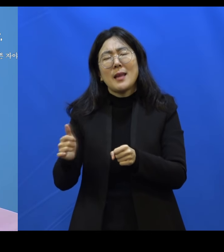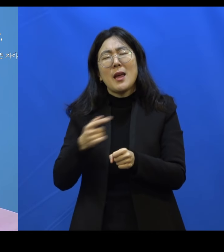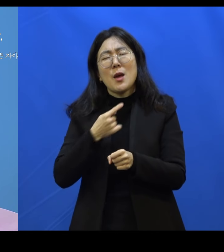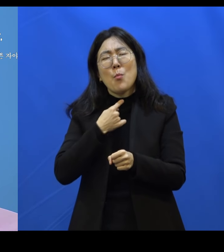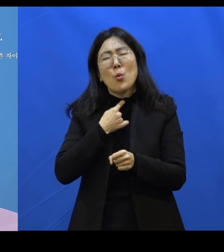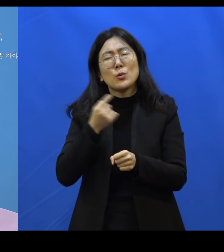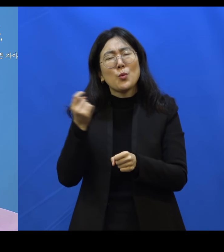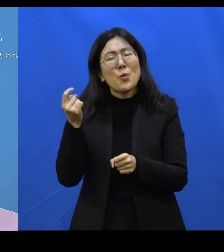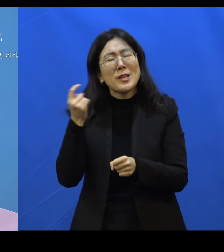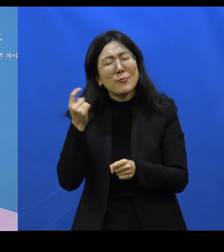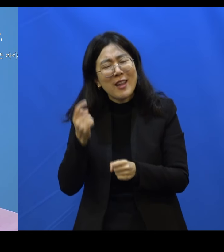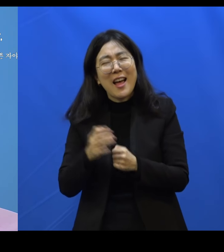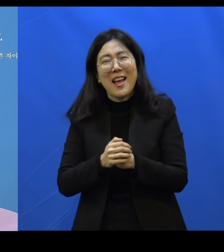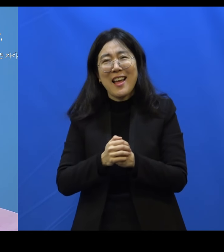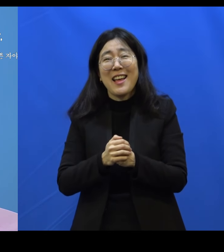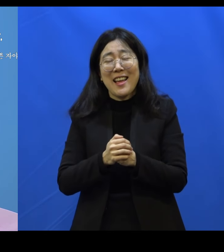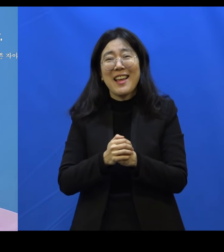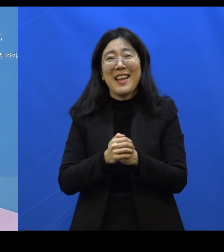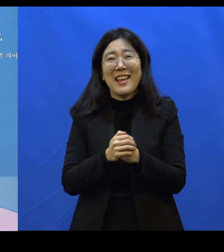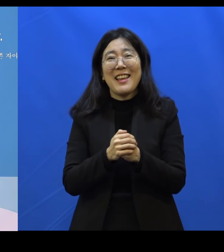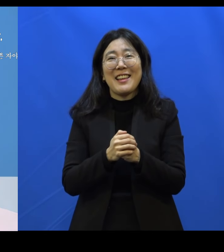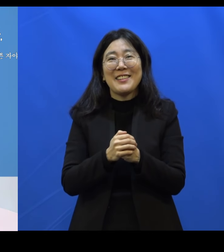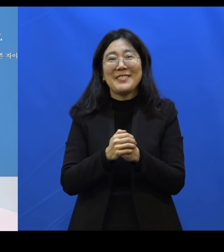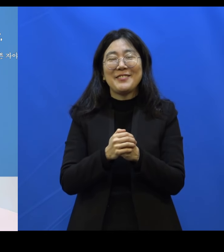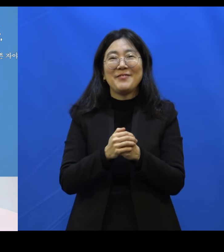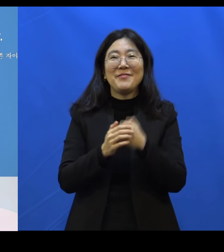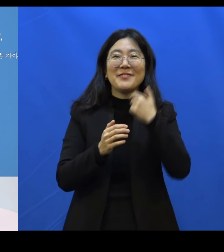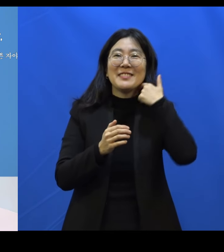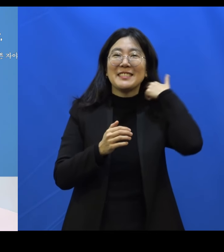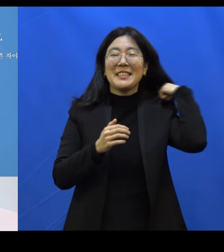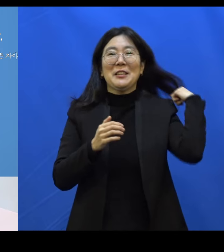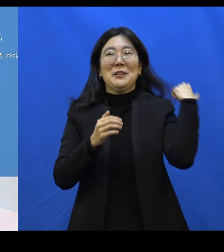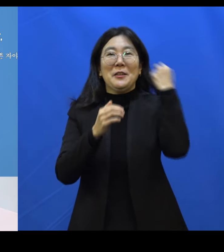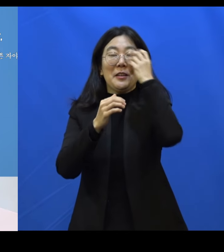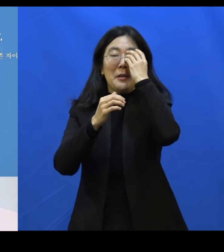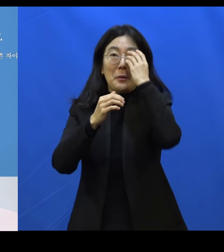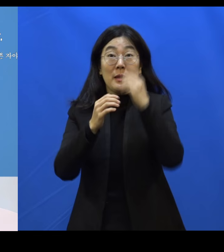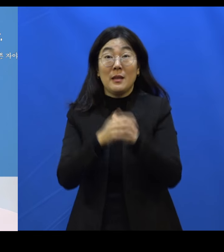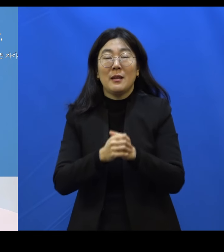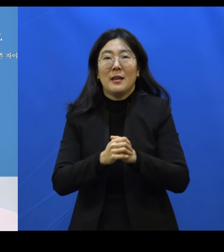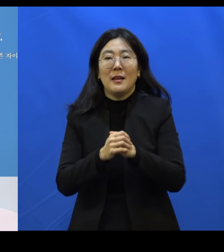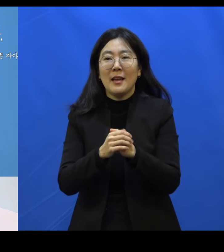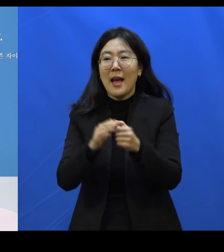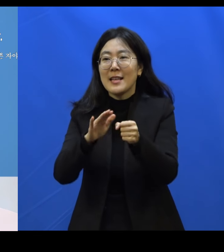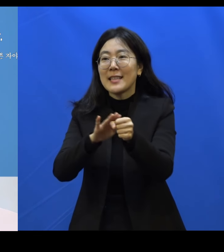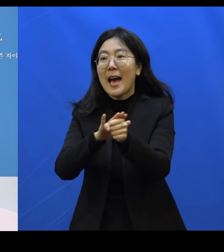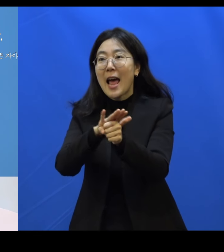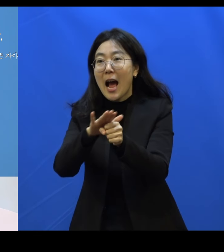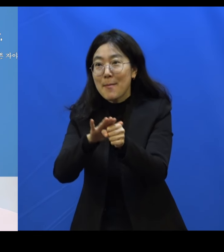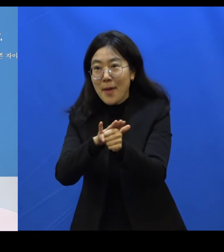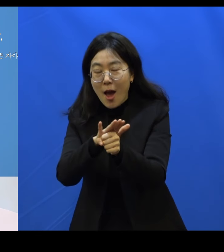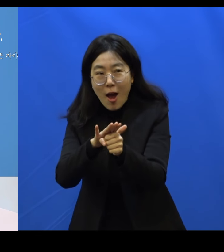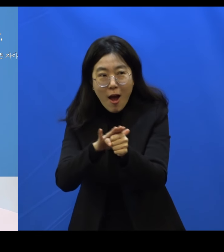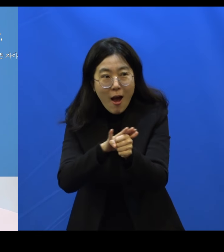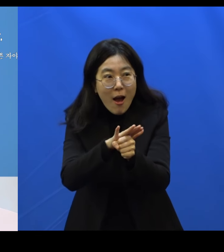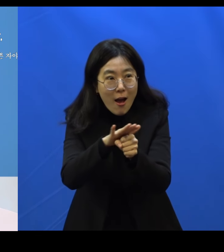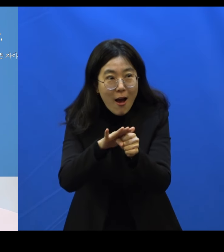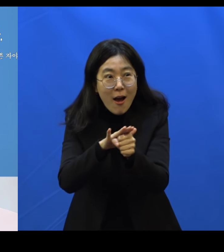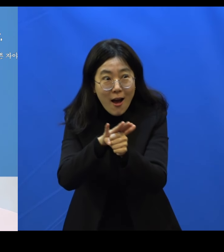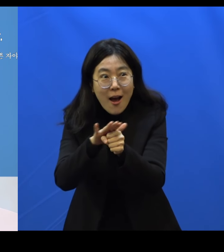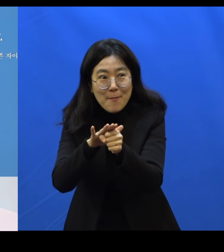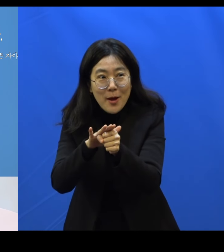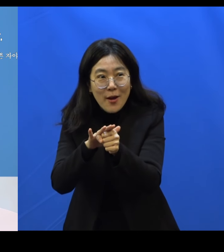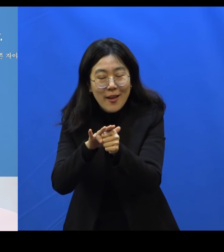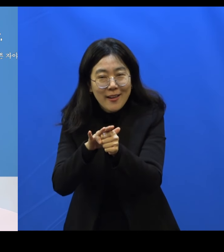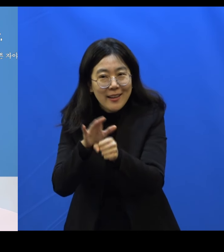나의 사랑하는 자가 내게 말하여 이르기를. 자, 여러분 여기서 중요한 것은 사랑하면 들리는 거예요.